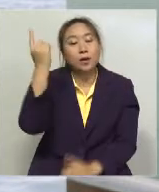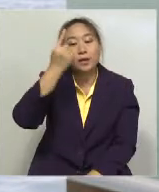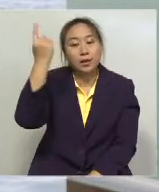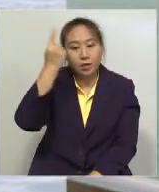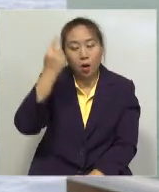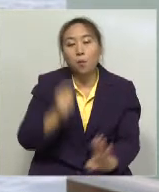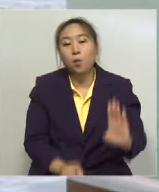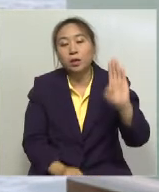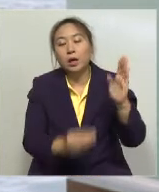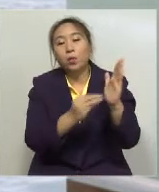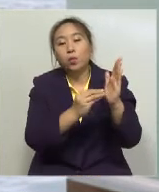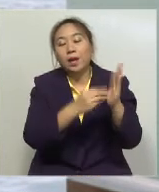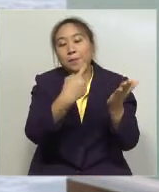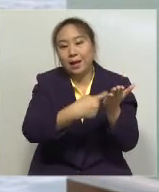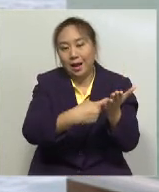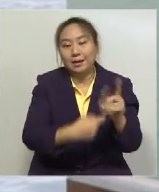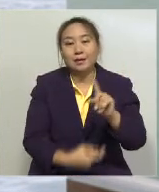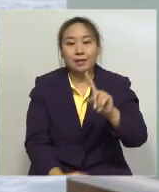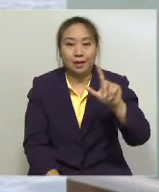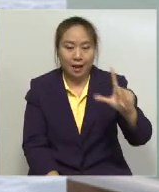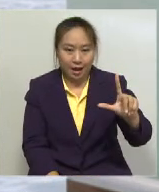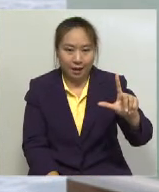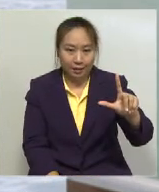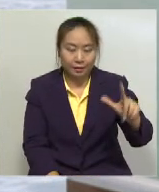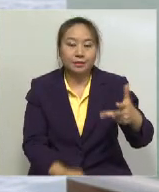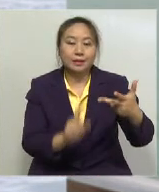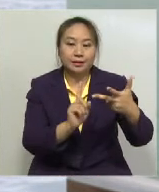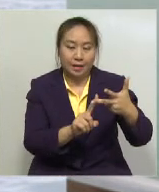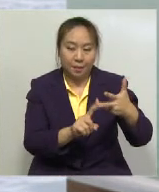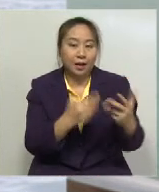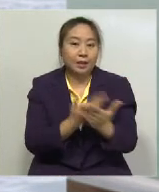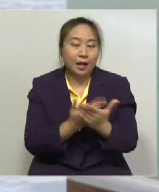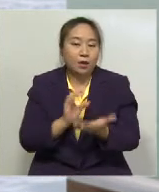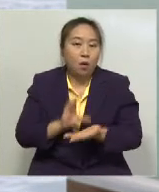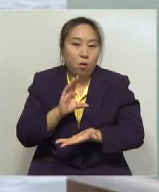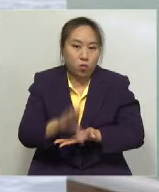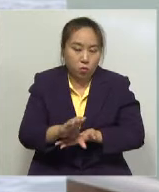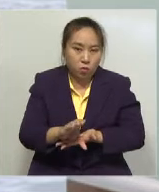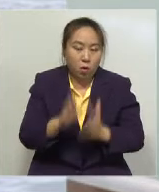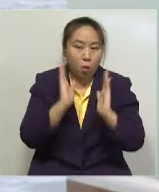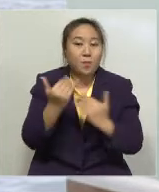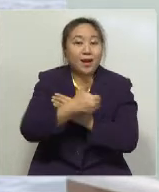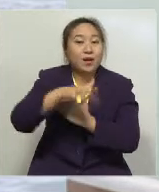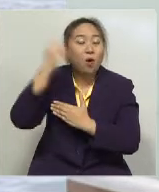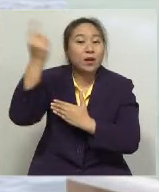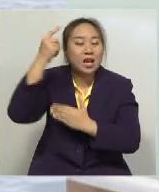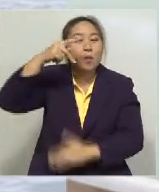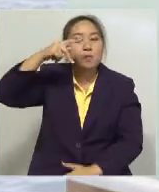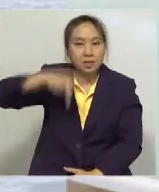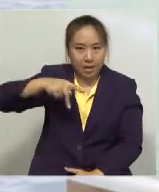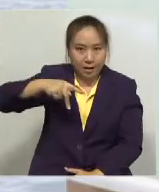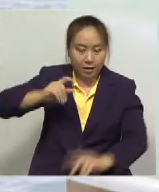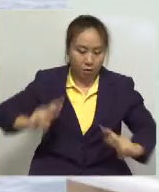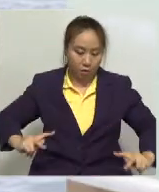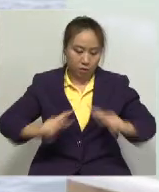โดยบริษัทกรุงเทพประกันภัยจำกัดจำนวน1ล้านบาท3คือเงินชดเชยจากกองทุนเยียวยานักท่องเที่ยวชาวต่างชาติกรณีพิเศษจากท